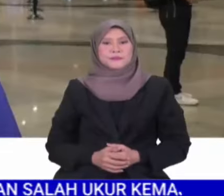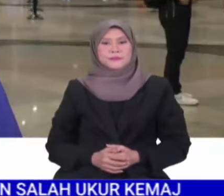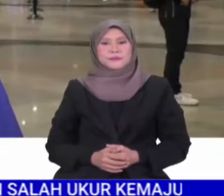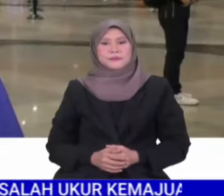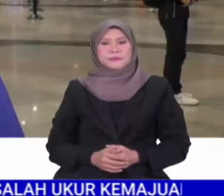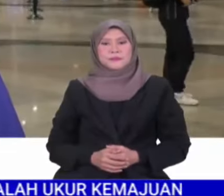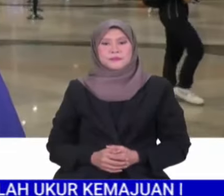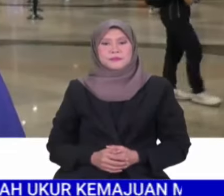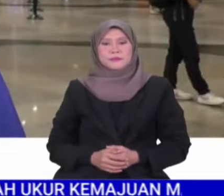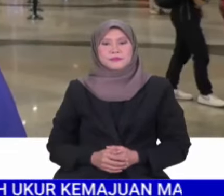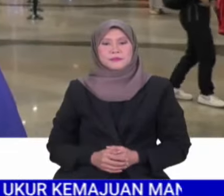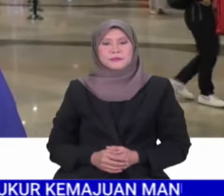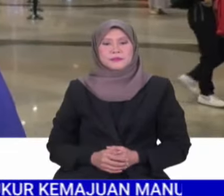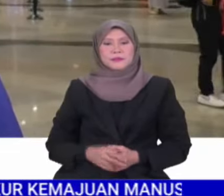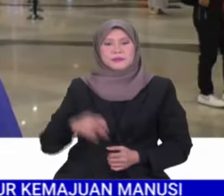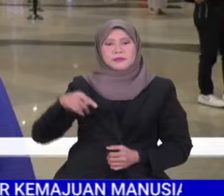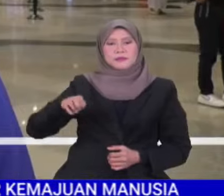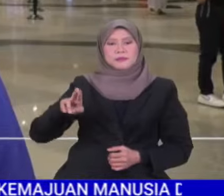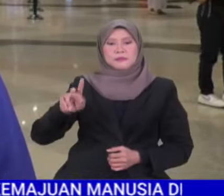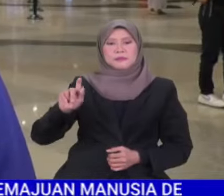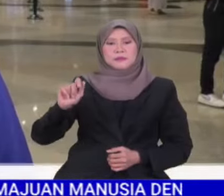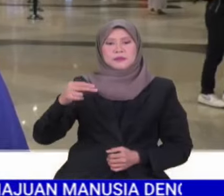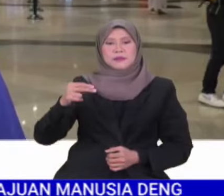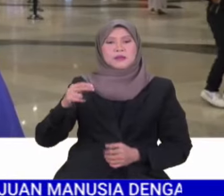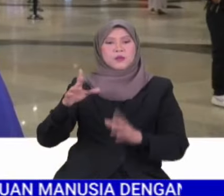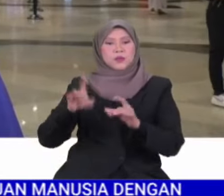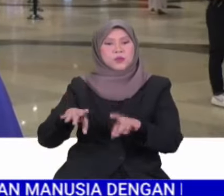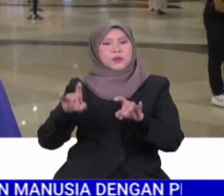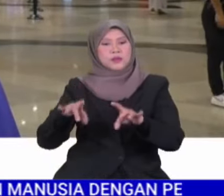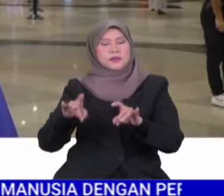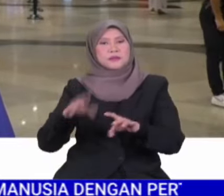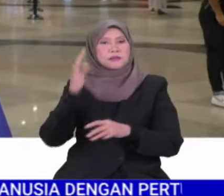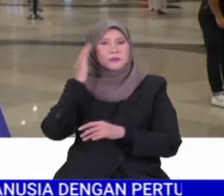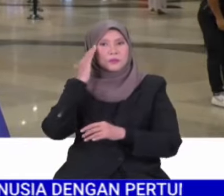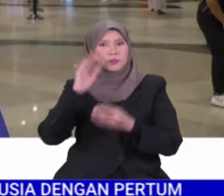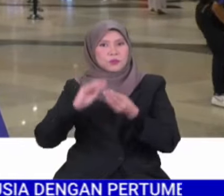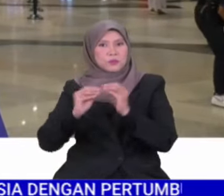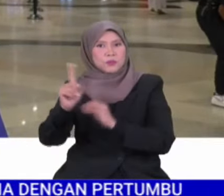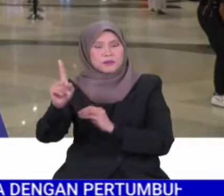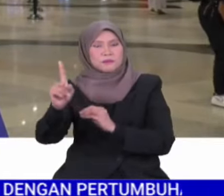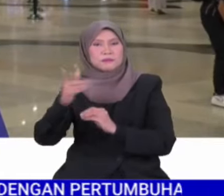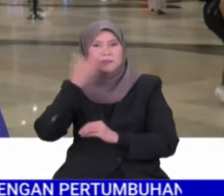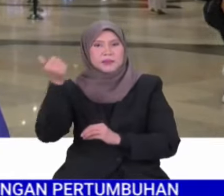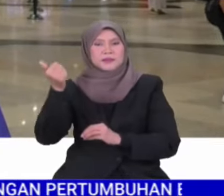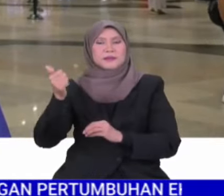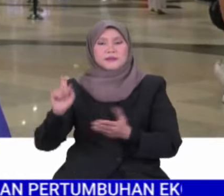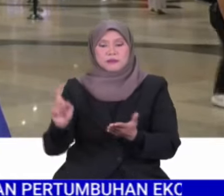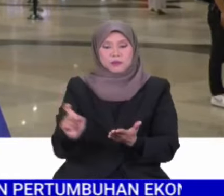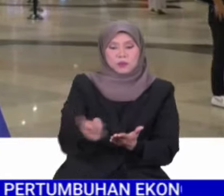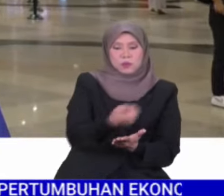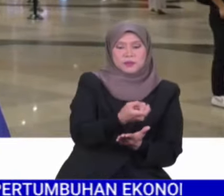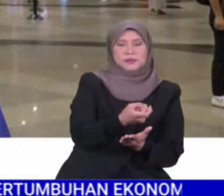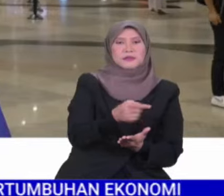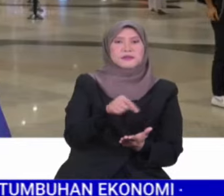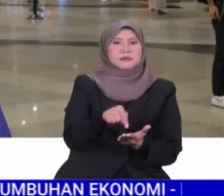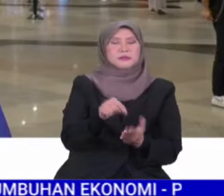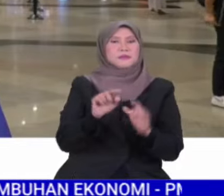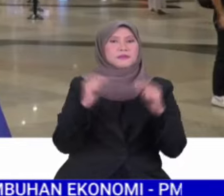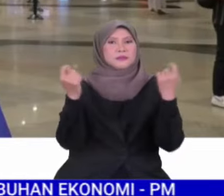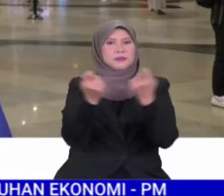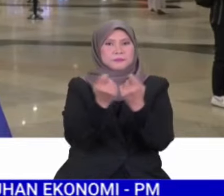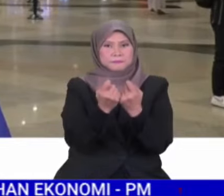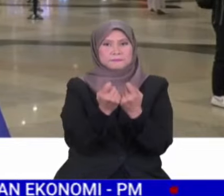Kalau kita lihat Perth, Australia, kita tahu Australia, kita tahu ranking world number one, and dari segi hoki mereka, dia orang antara